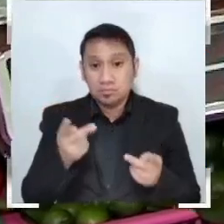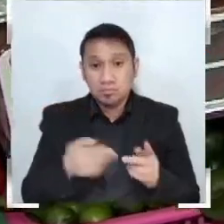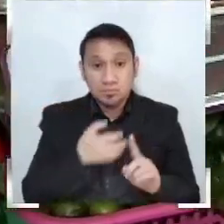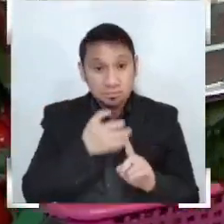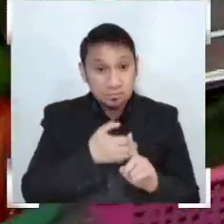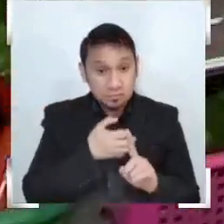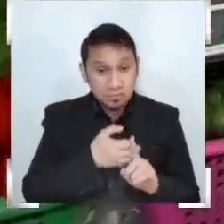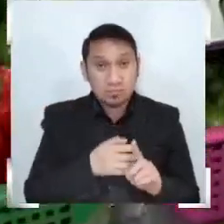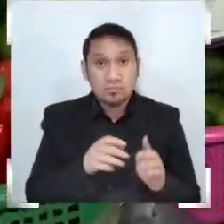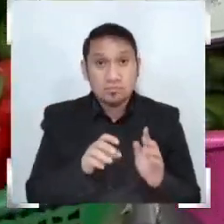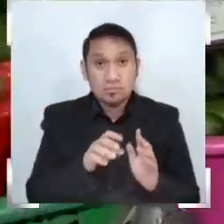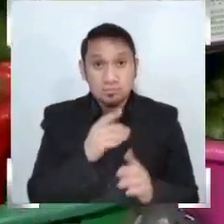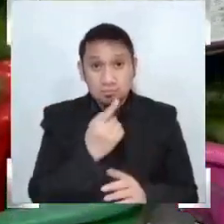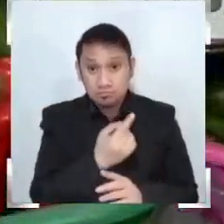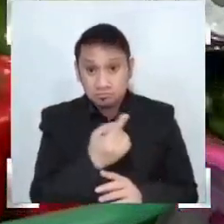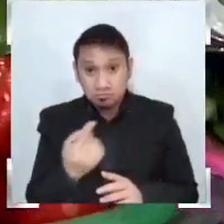nito,